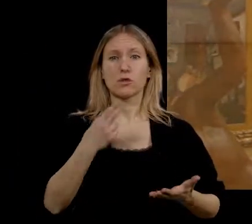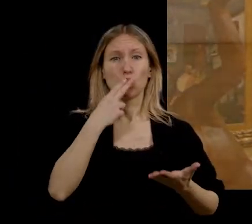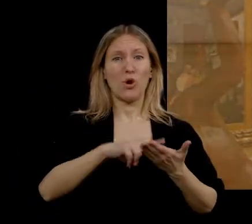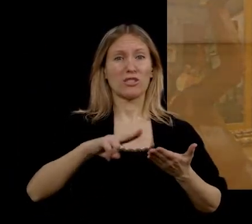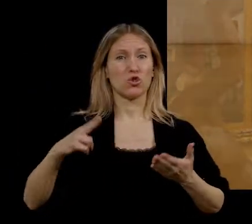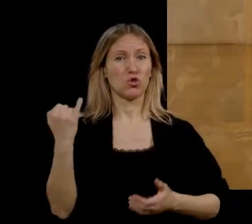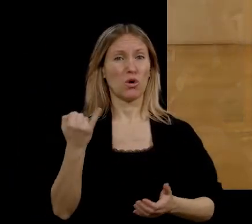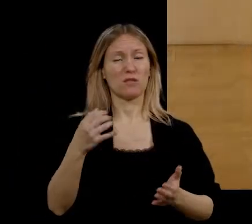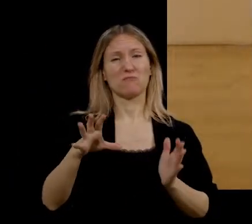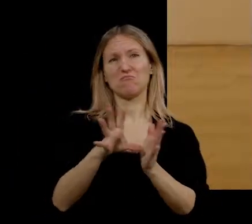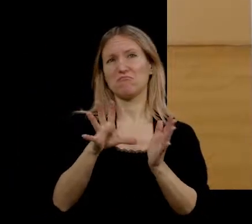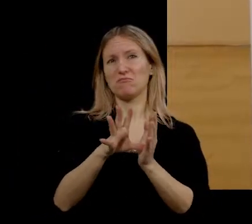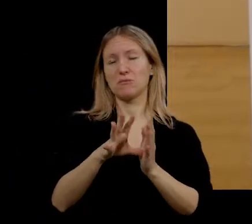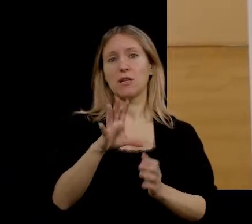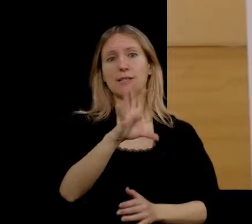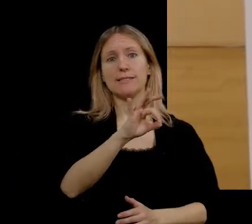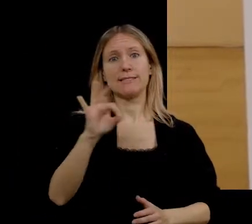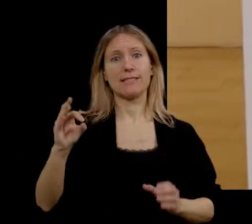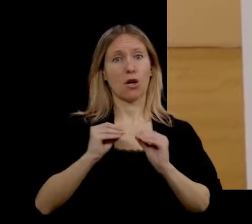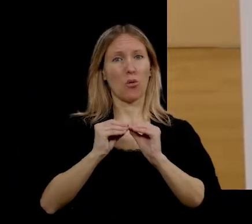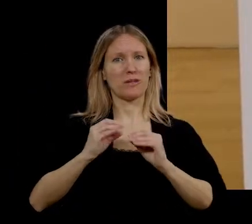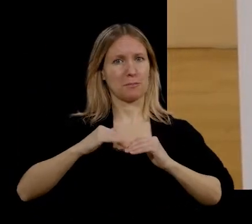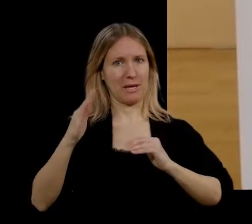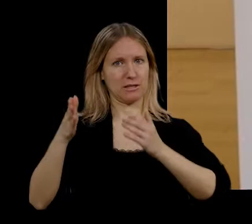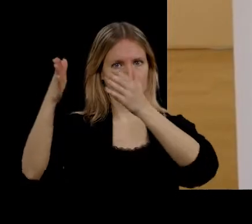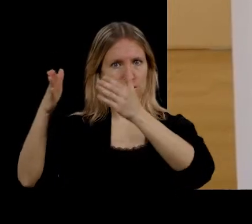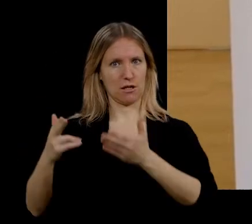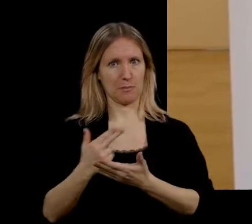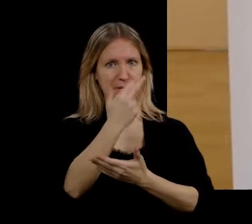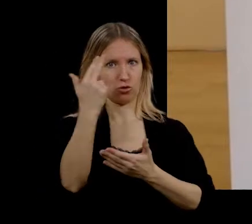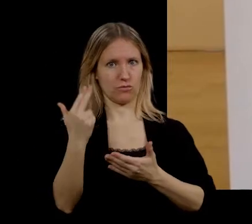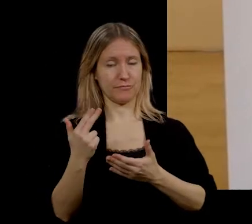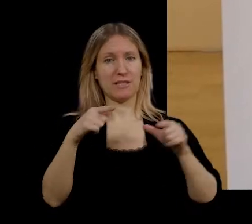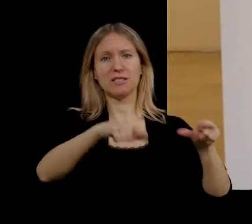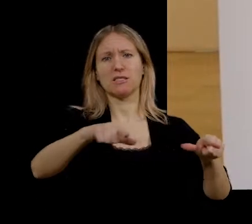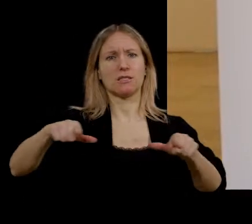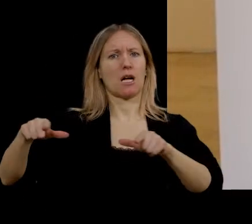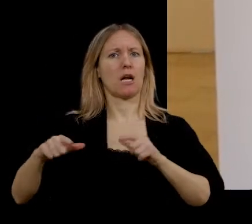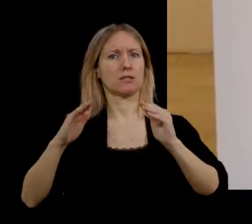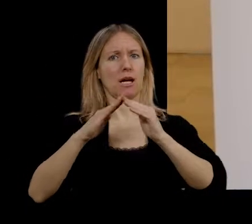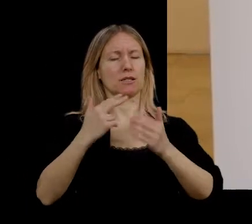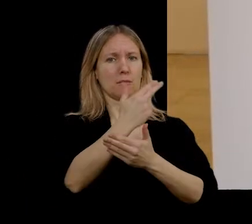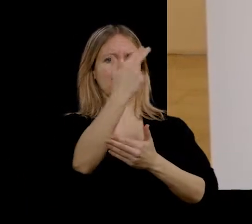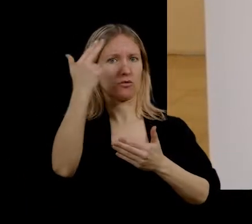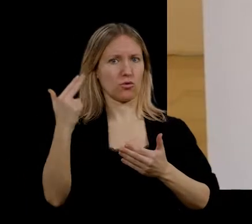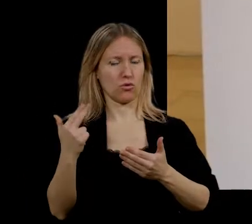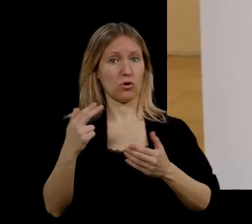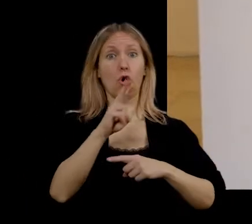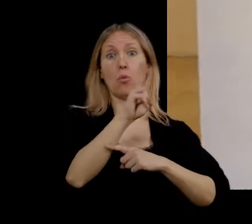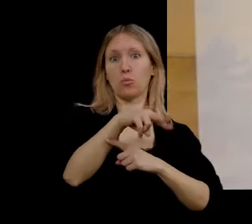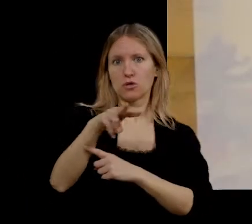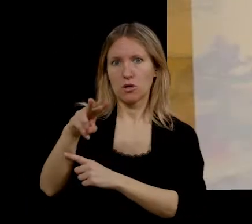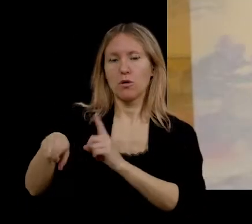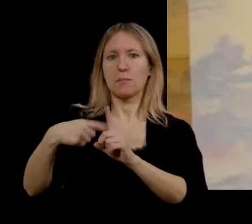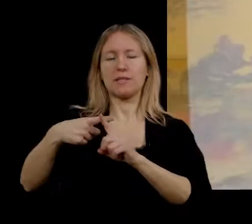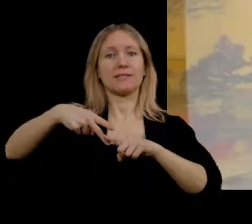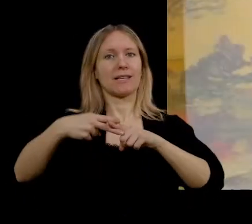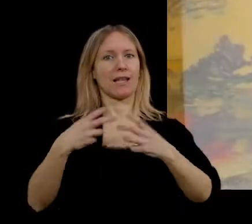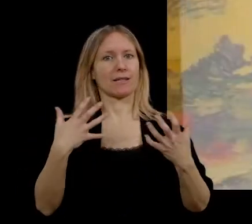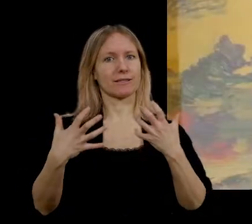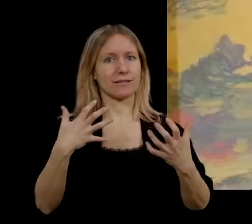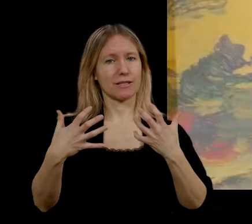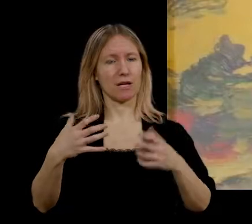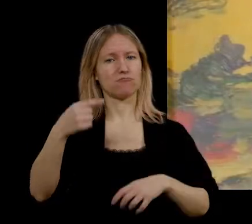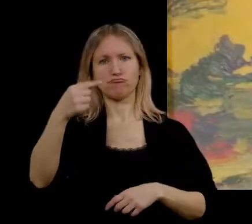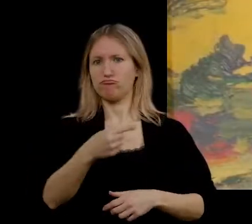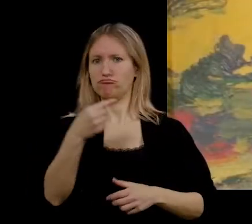Aproximadament, la col·lecció Abelló disposa de més de 500 obres del pintor, que repartides entre les sales de la Casa del Pintor, el museu i el taller de